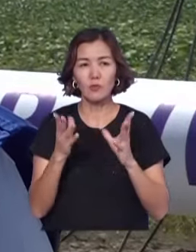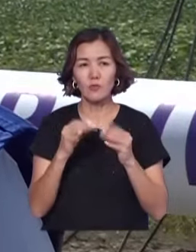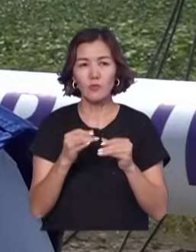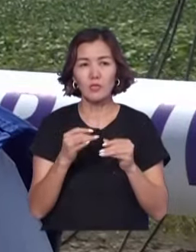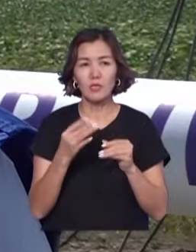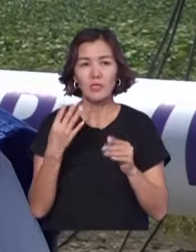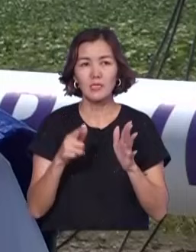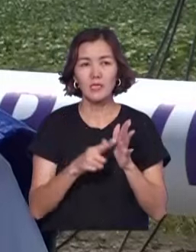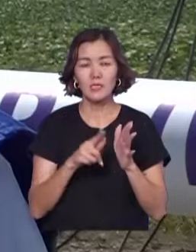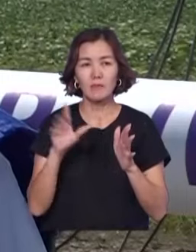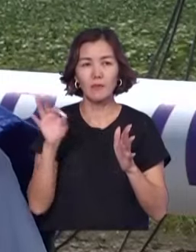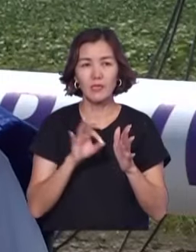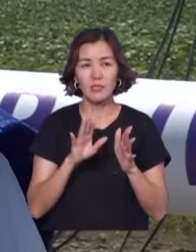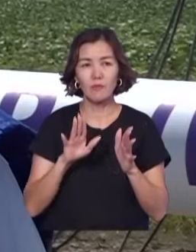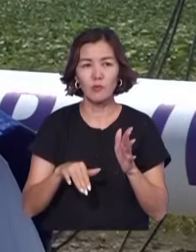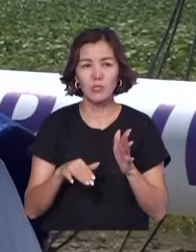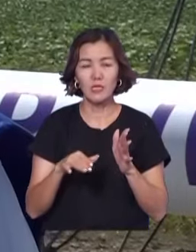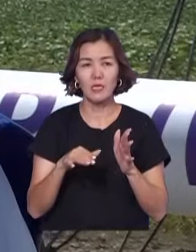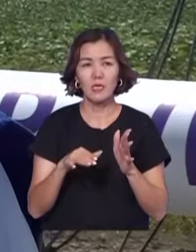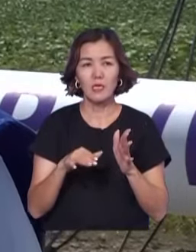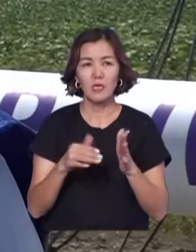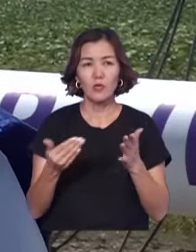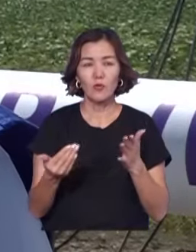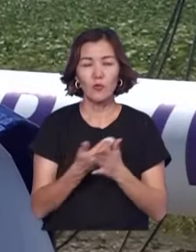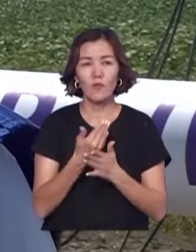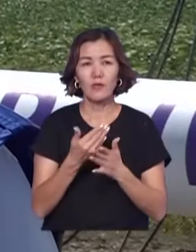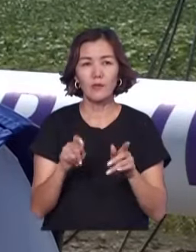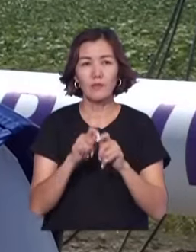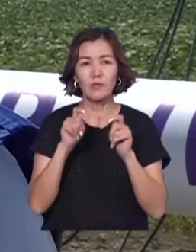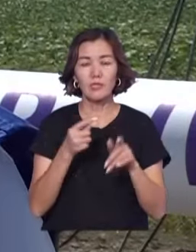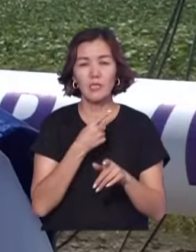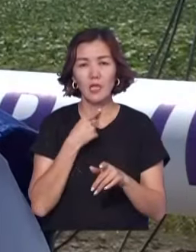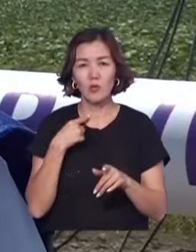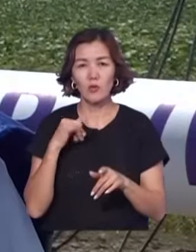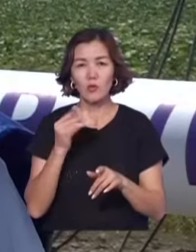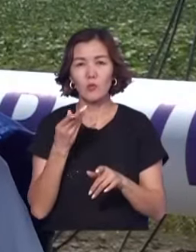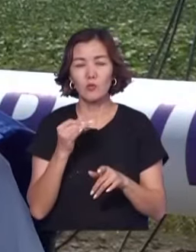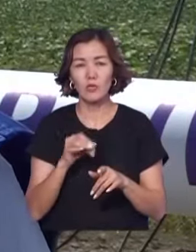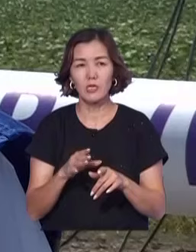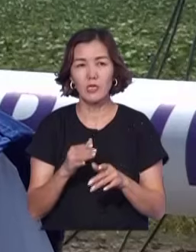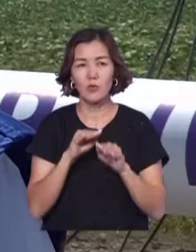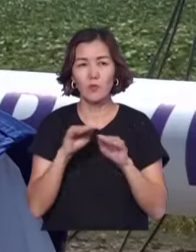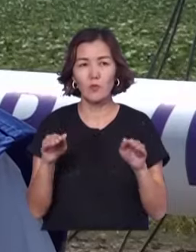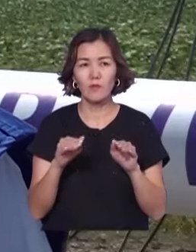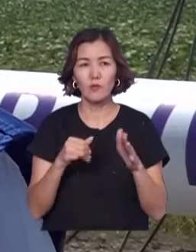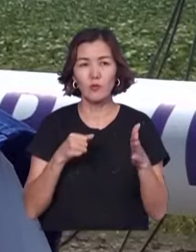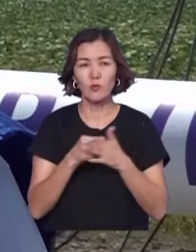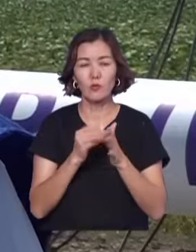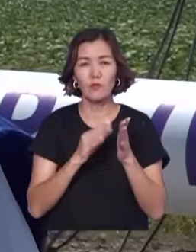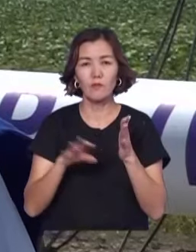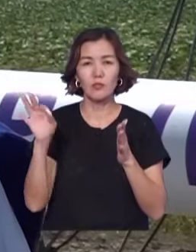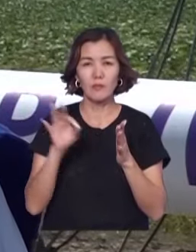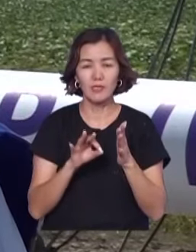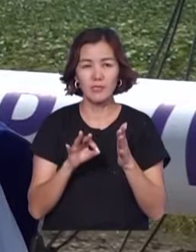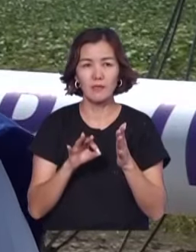около 47%. После ввода в эксплуатацию магистрального газопровода Талдыкурган-Ушарал уровень газификации достигнет